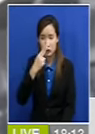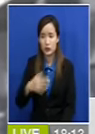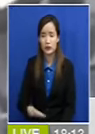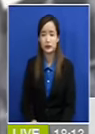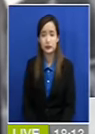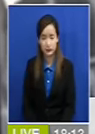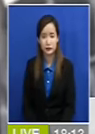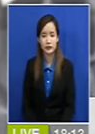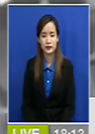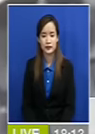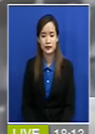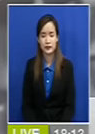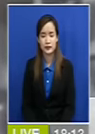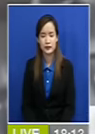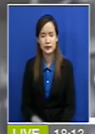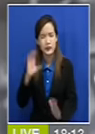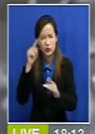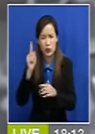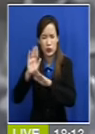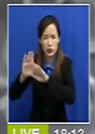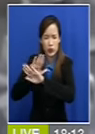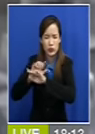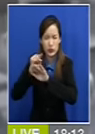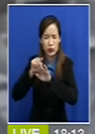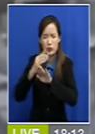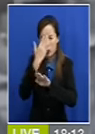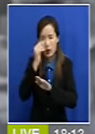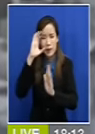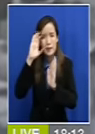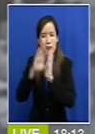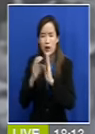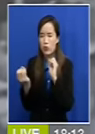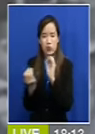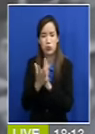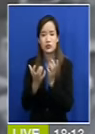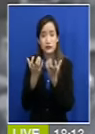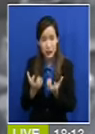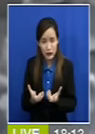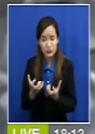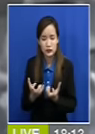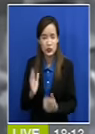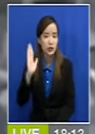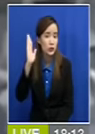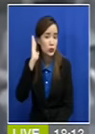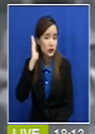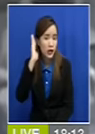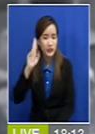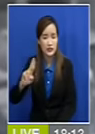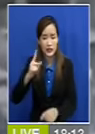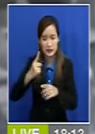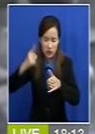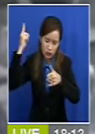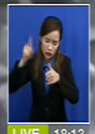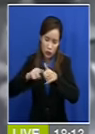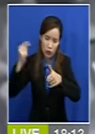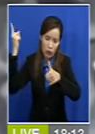อ้ย คุณผู้ชมต้องเซ็นเซอร์หน่อยนะคะเพราะเป็นภาพที่สะท้อนถึงความรุนแรงน่ากลัวมากนะคะซึ่งภาพที่ชายคนนี้ใช้มีดฟันเข้า